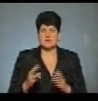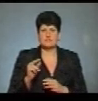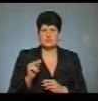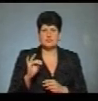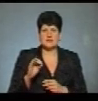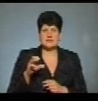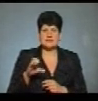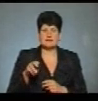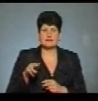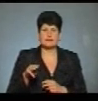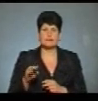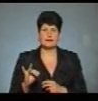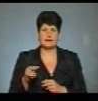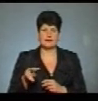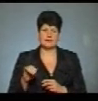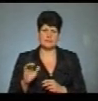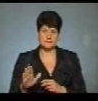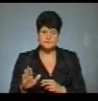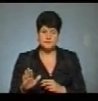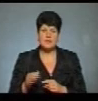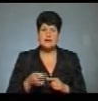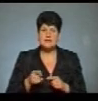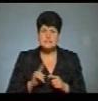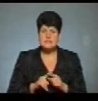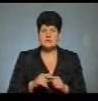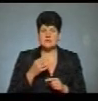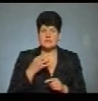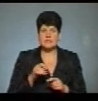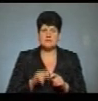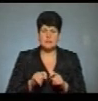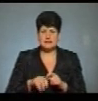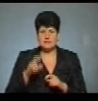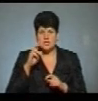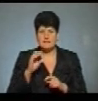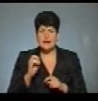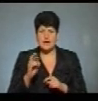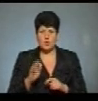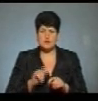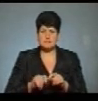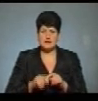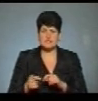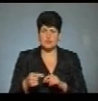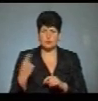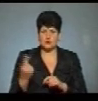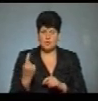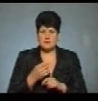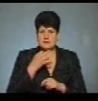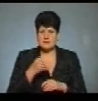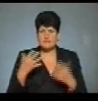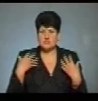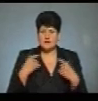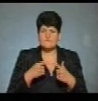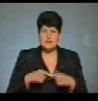заказнику та Серецькому гідрологічному заказнику. Це встановили інспектори Державної екологічної інспекції в Тернопільській області, повідомив начальник